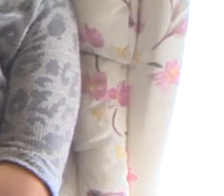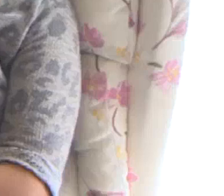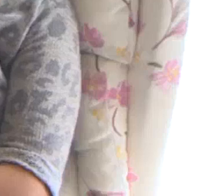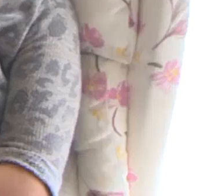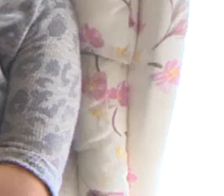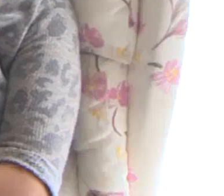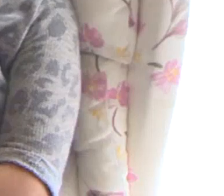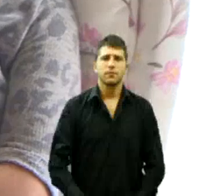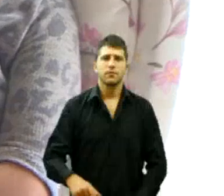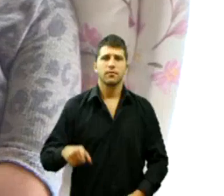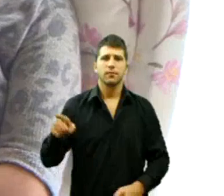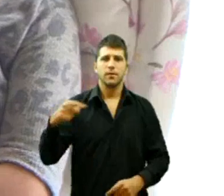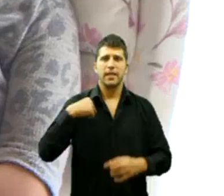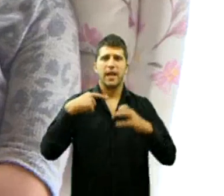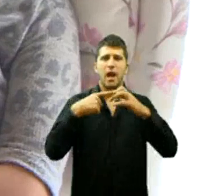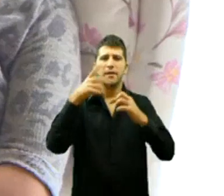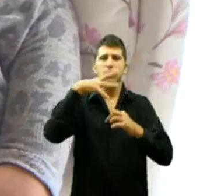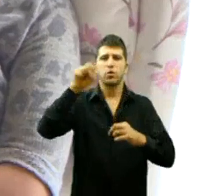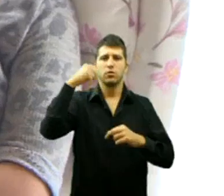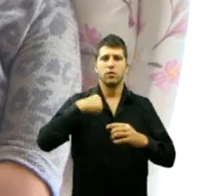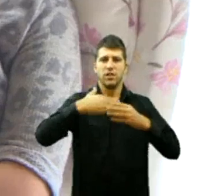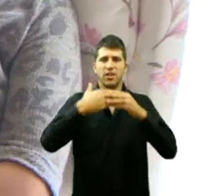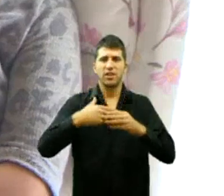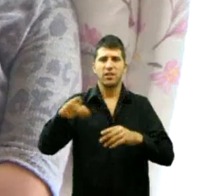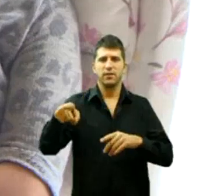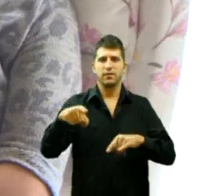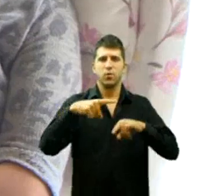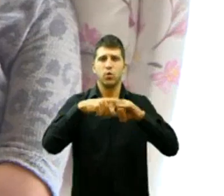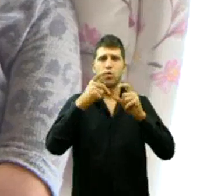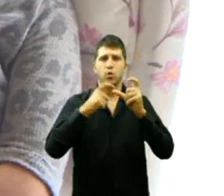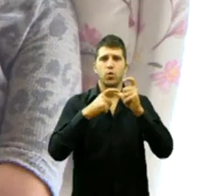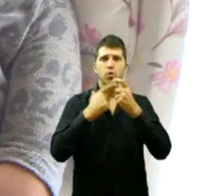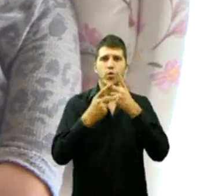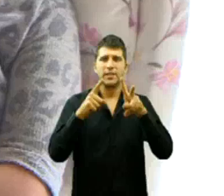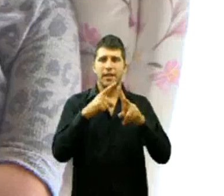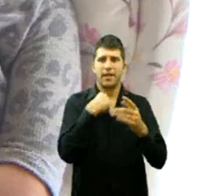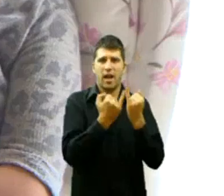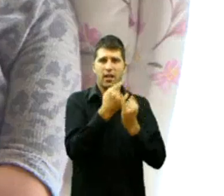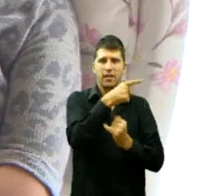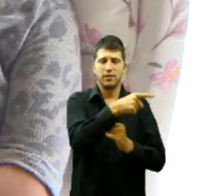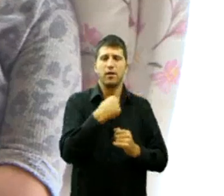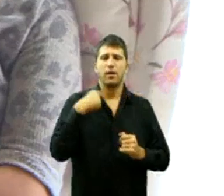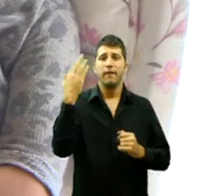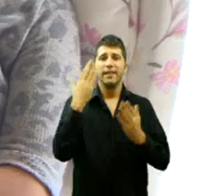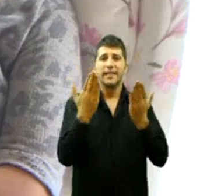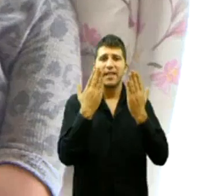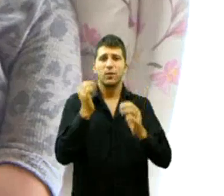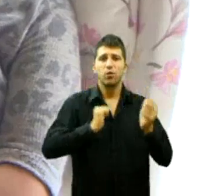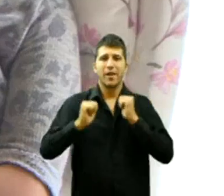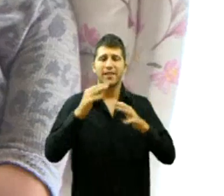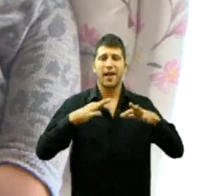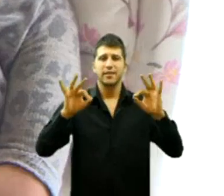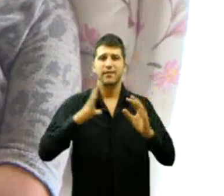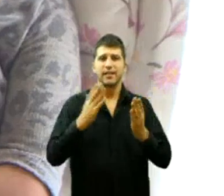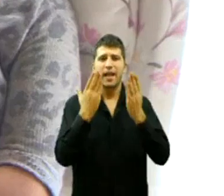Kübra Bahçekapılı ile röportaj yapılıyor. O zamanlar dershaneye gidiyordum ben, üniversiteye hazırlanıyordum. Öyle